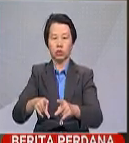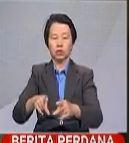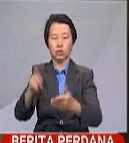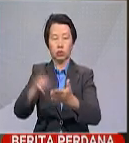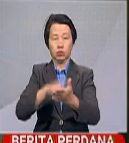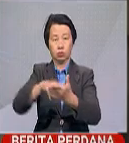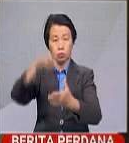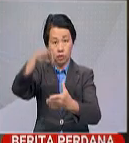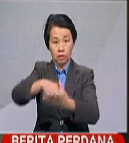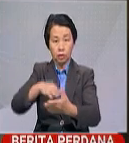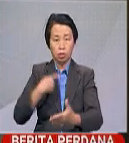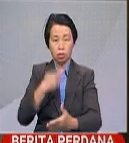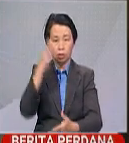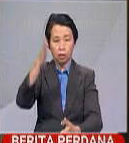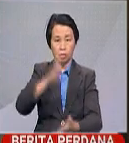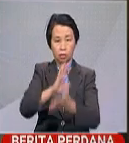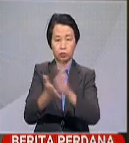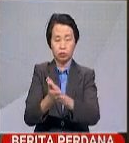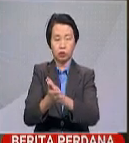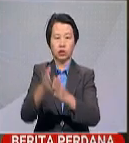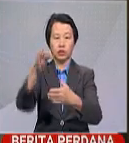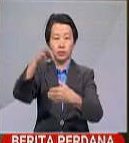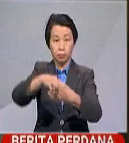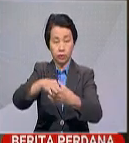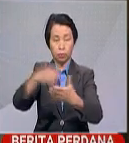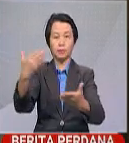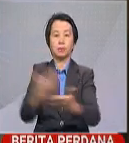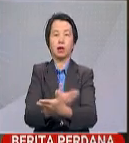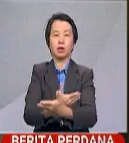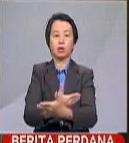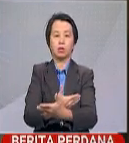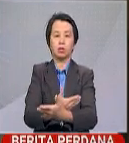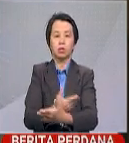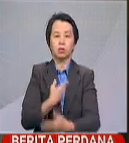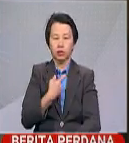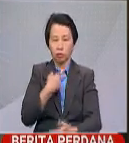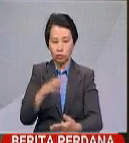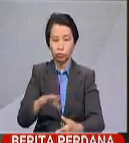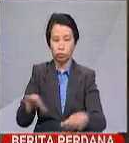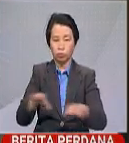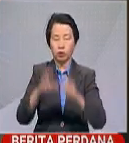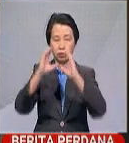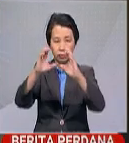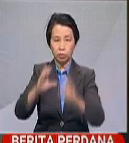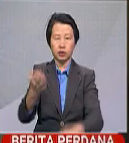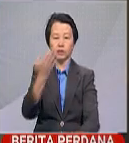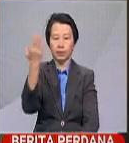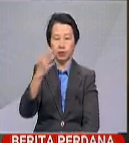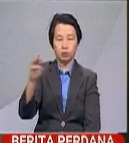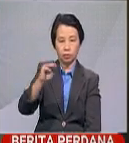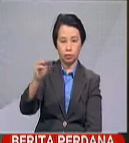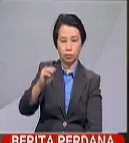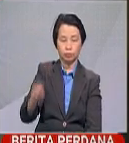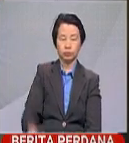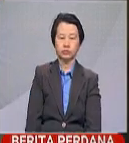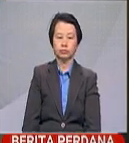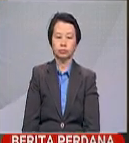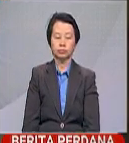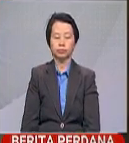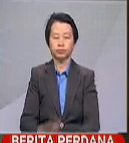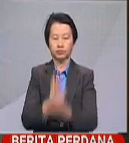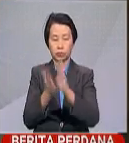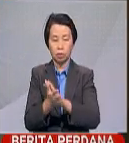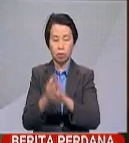pengundi yang kita akan jangka menjadi pengundi baru. Ya, kita telah buat secara manual, meletakkan lokaliti mereka.